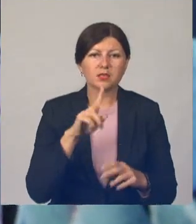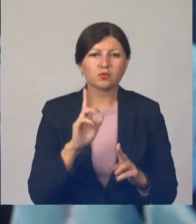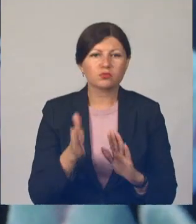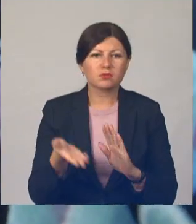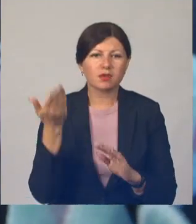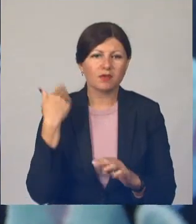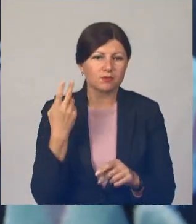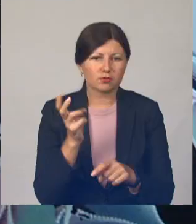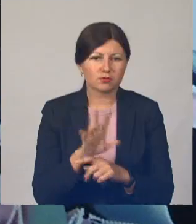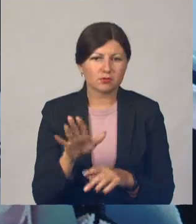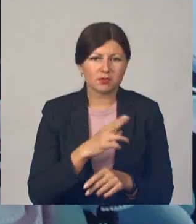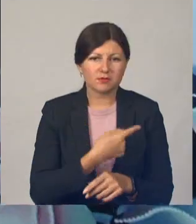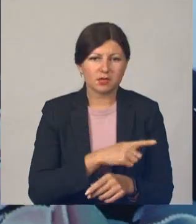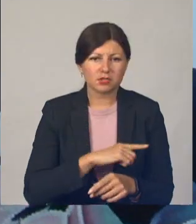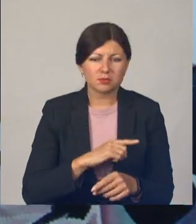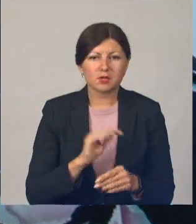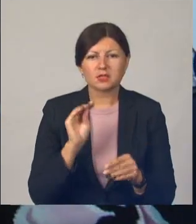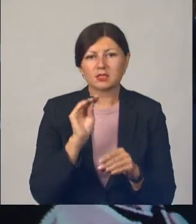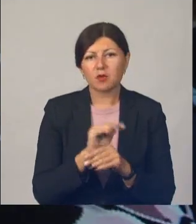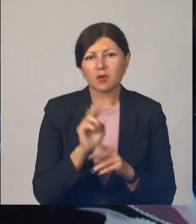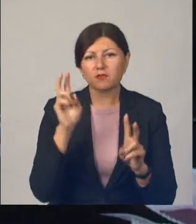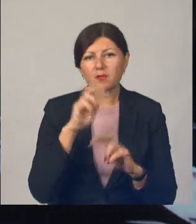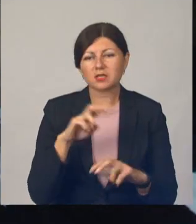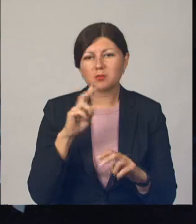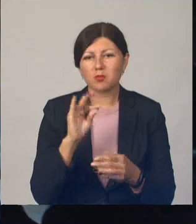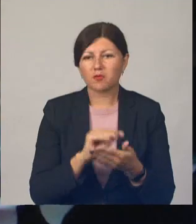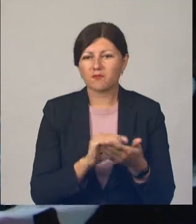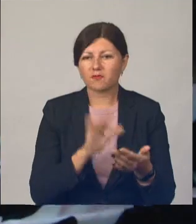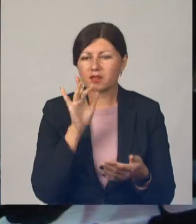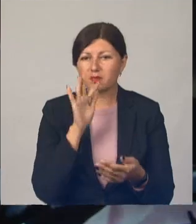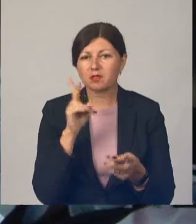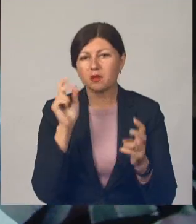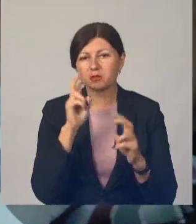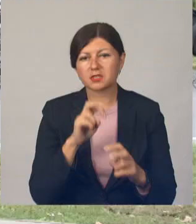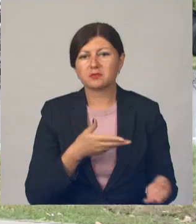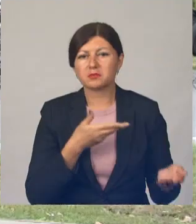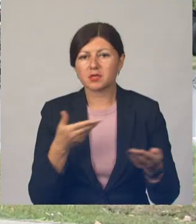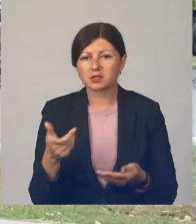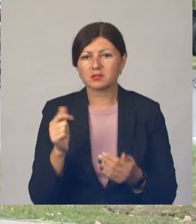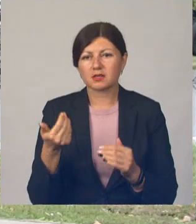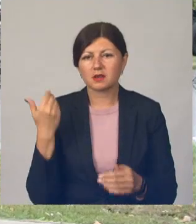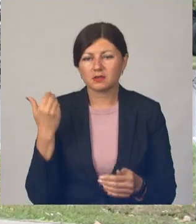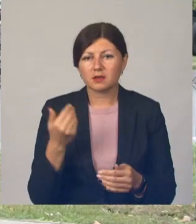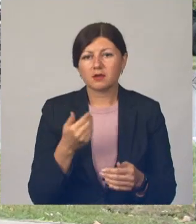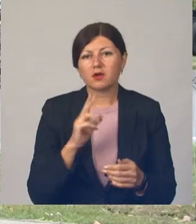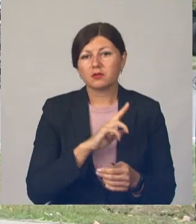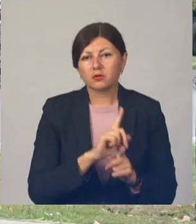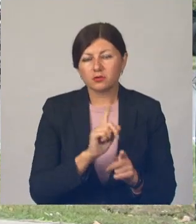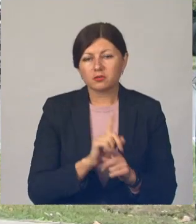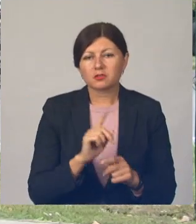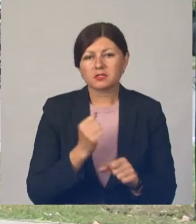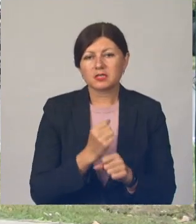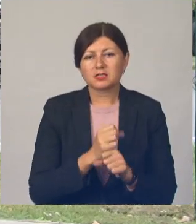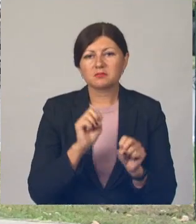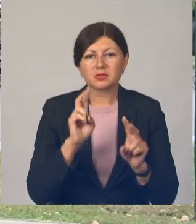не заглядывал к врачам. Добавим, осмотр пациента расписан по времени и на обследование приглашали заранее. Кроме того, к местной амбулатории